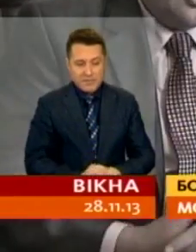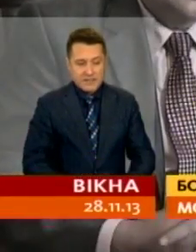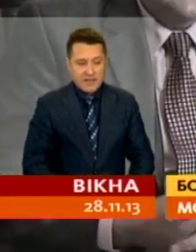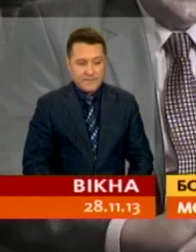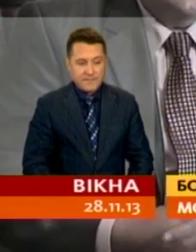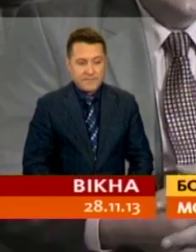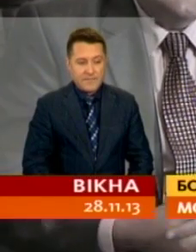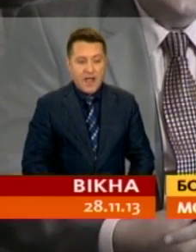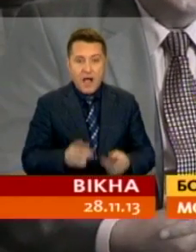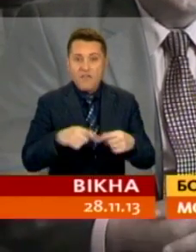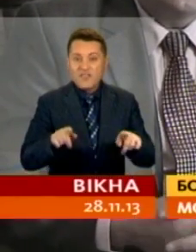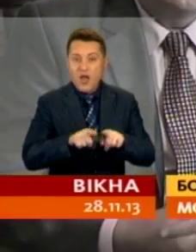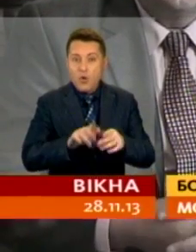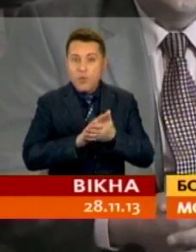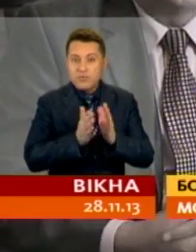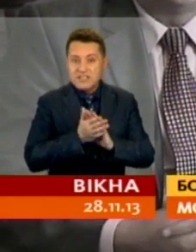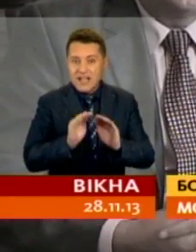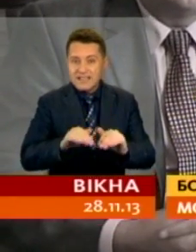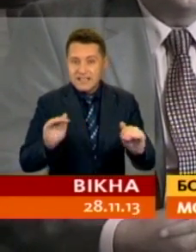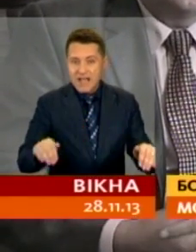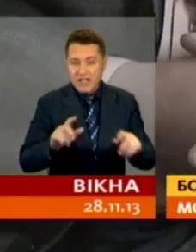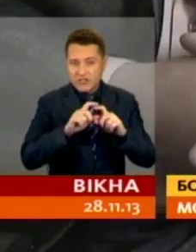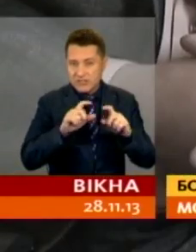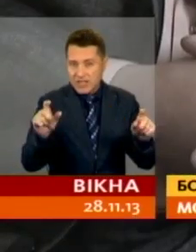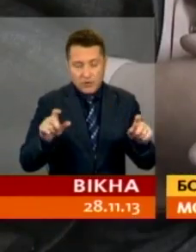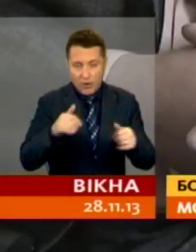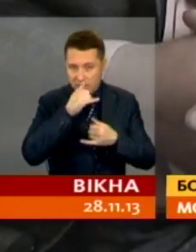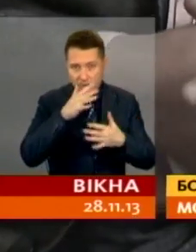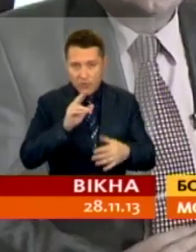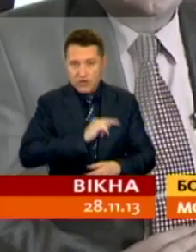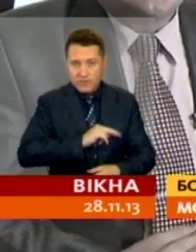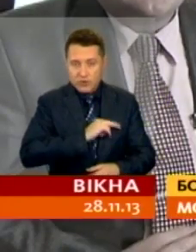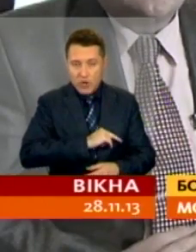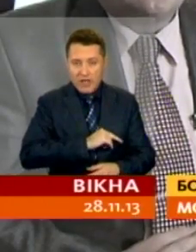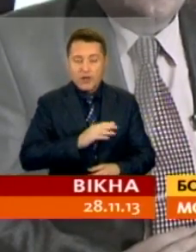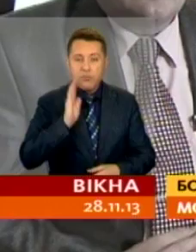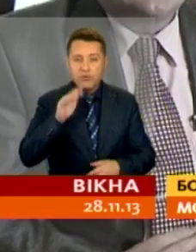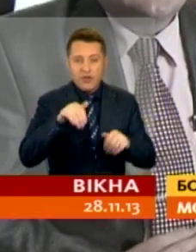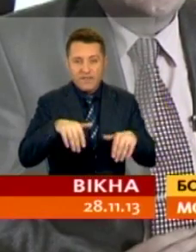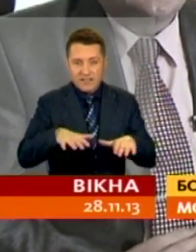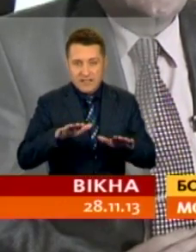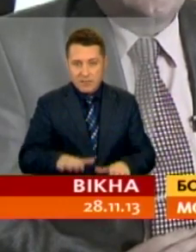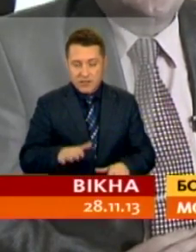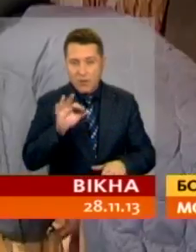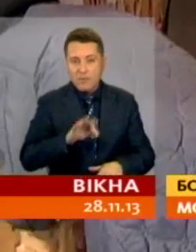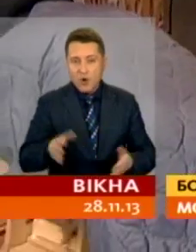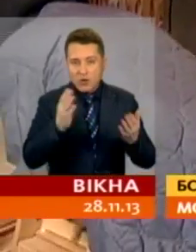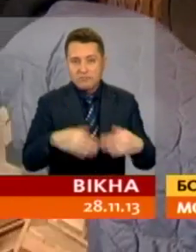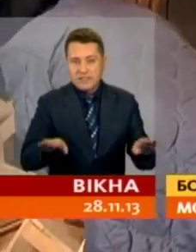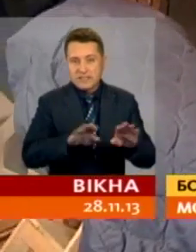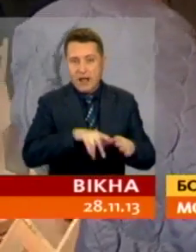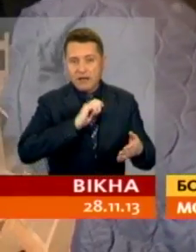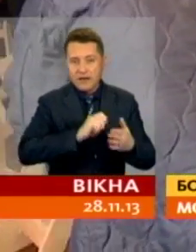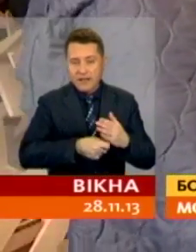Вилку і моєся. В такому стані дитячий садок не може функціонувати. Біль всього, що буде винесена постанова про закриття.